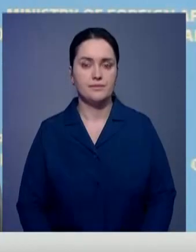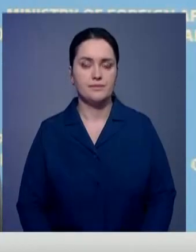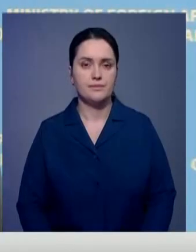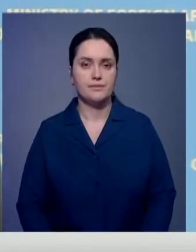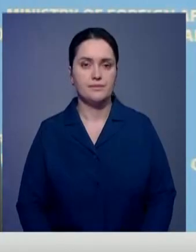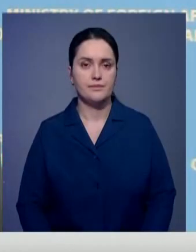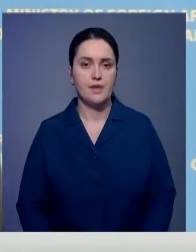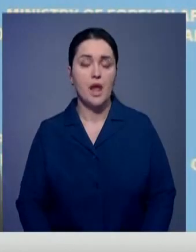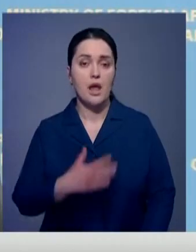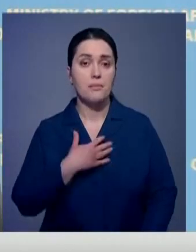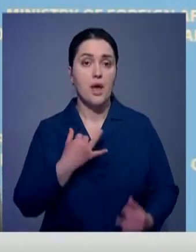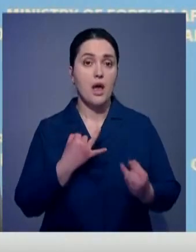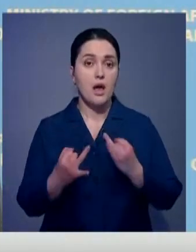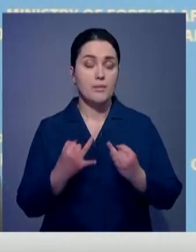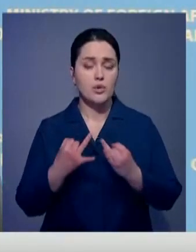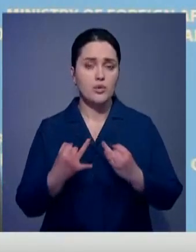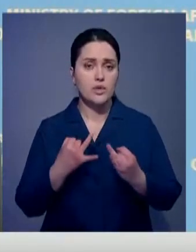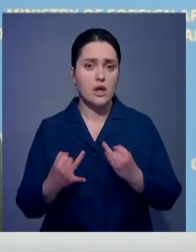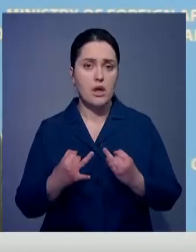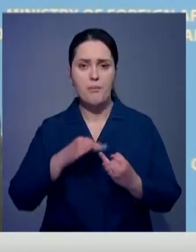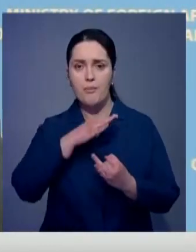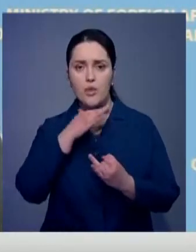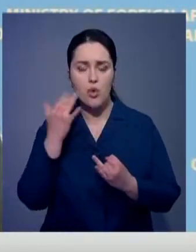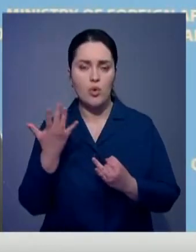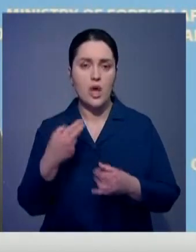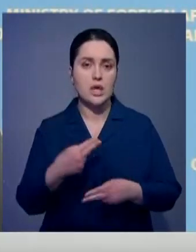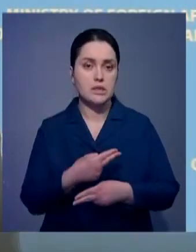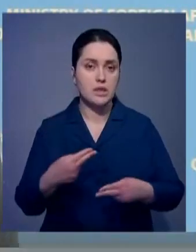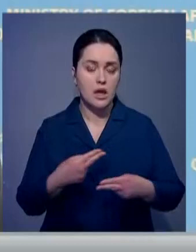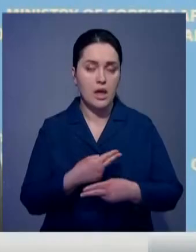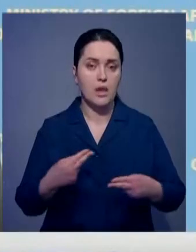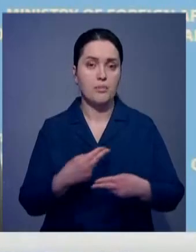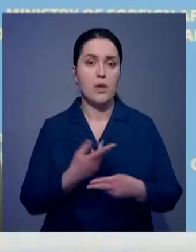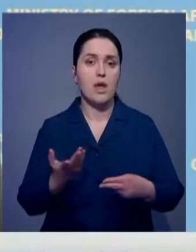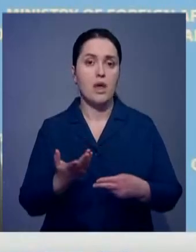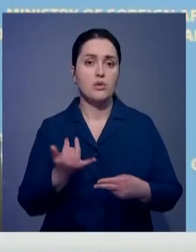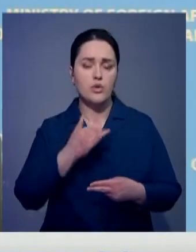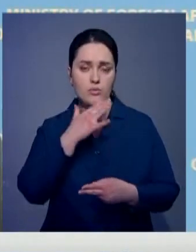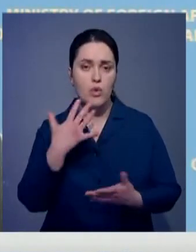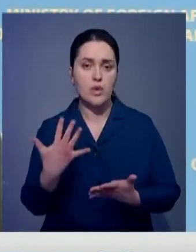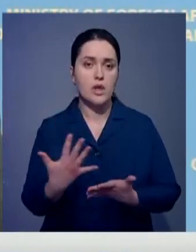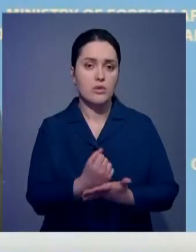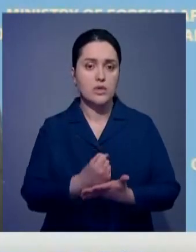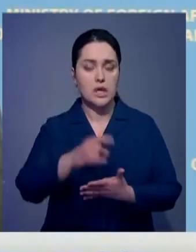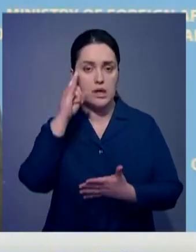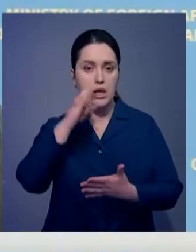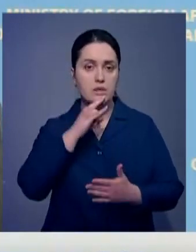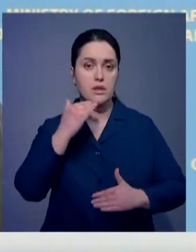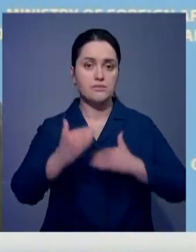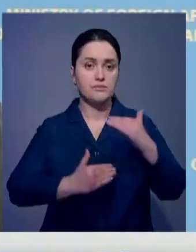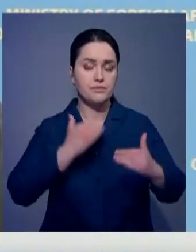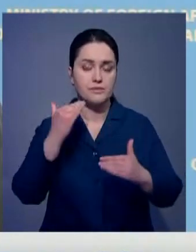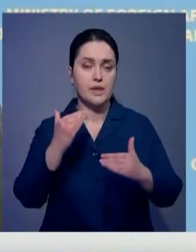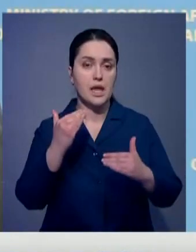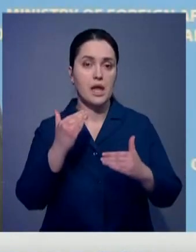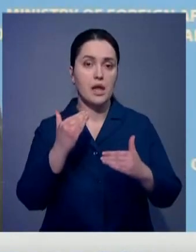Мы обсудили вопросы сотрудничества по многим вопросам, говорили также о тех достижениях, которые удалось добиться Казахстану. У вас есть чему